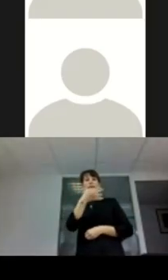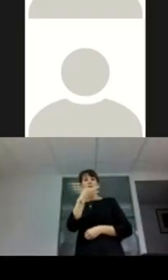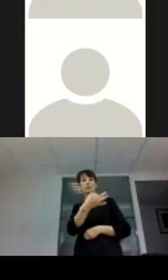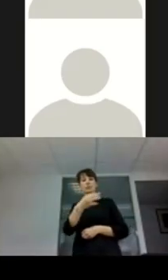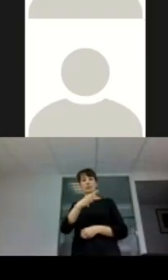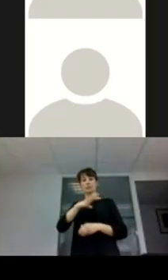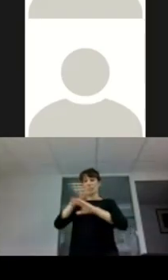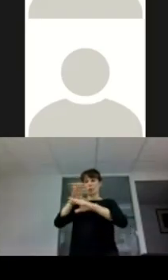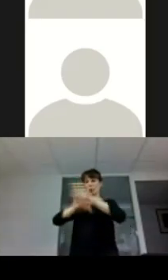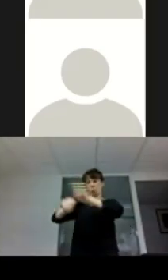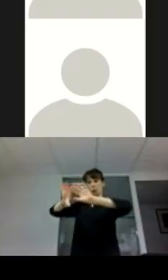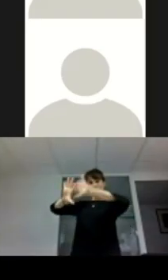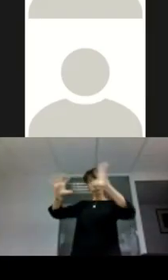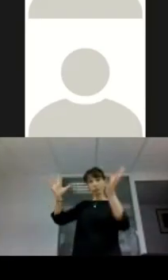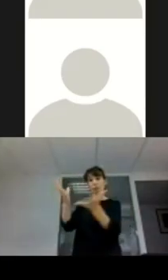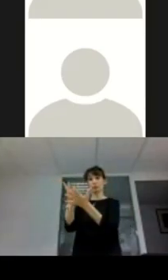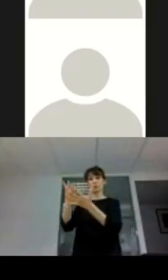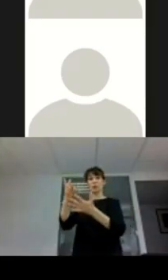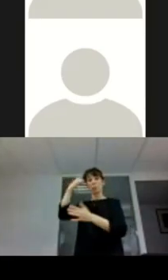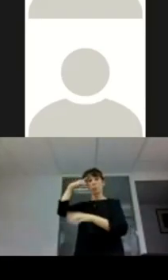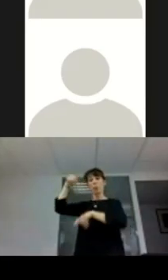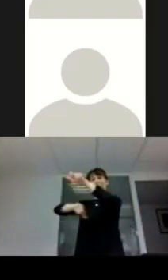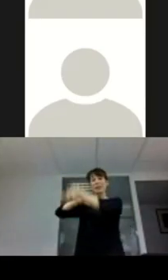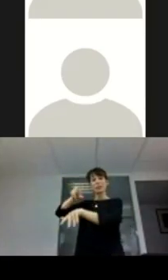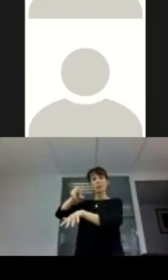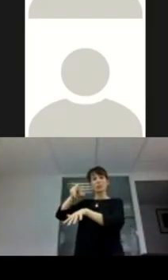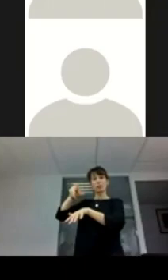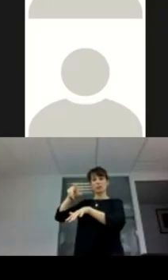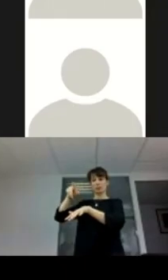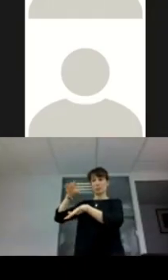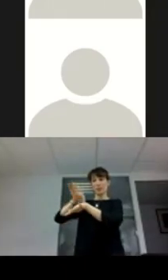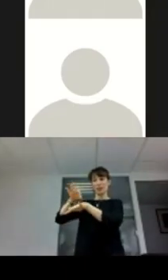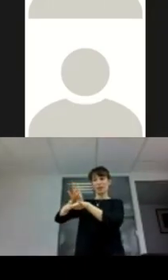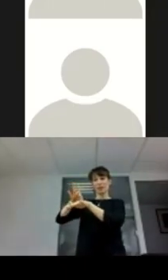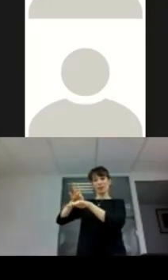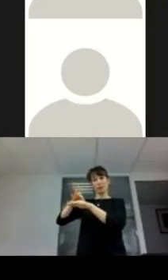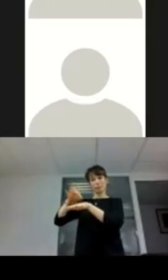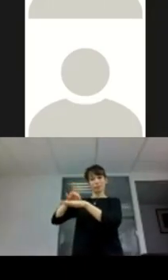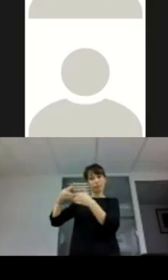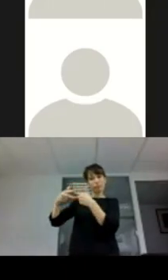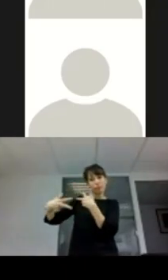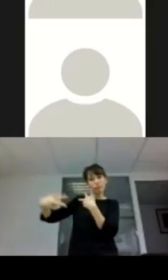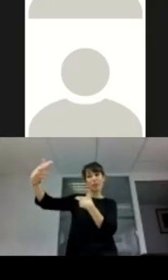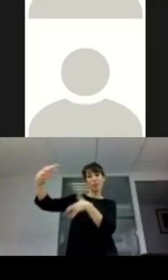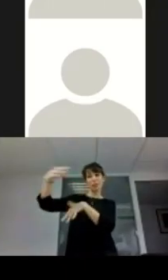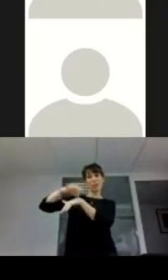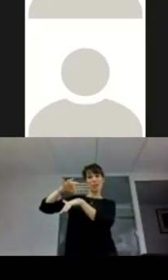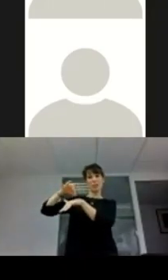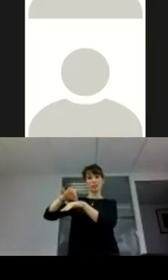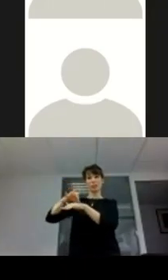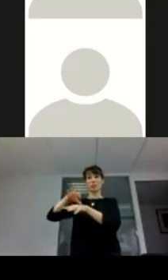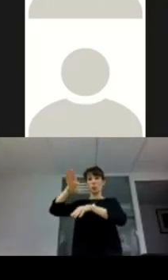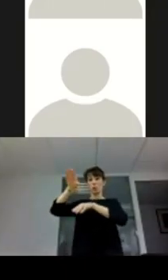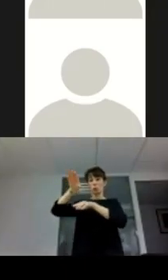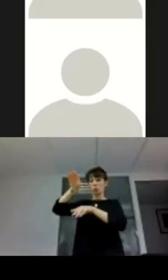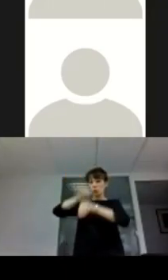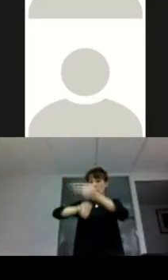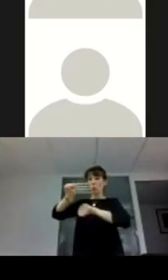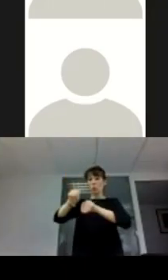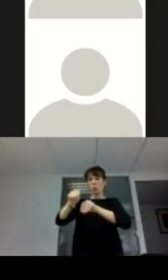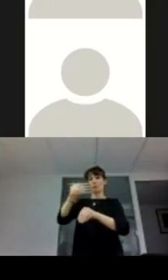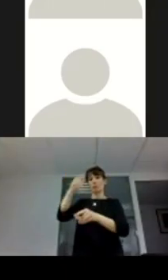l'Institut national du cancer, les définit comme étant l'ensemble des soins et soutiens nécessaires aux personnes tout au long de